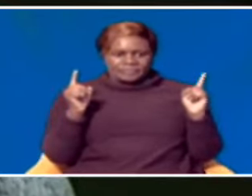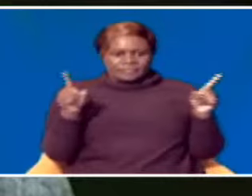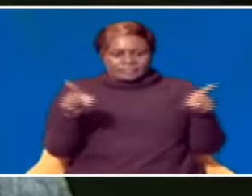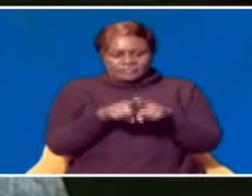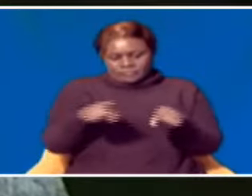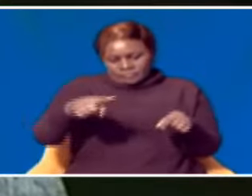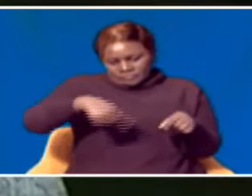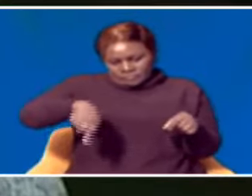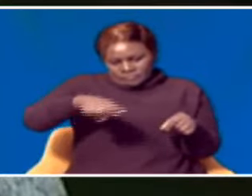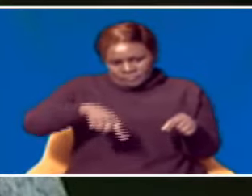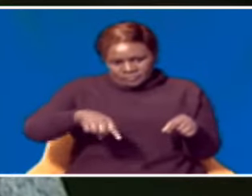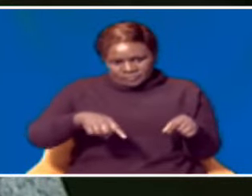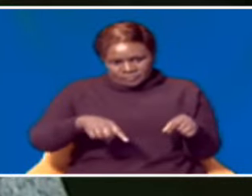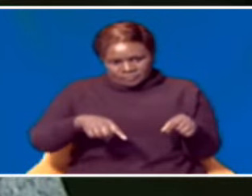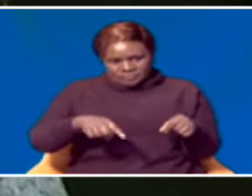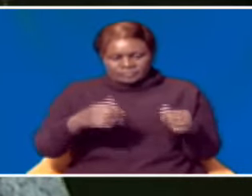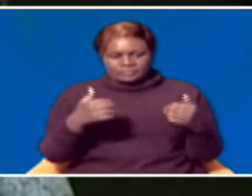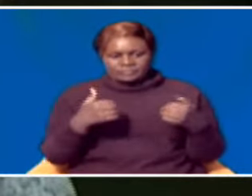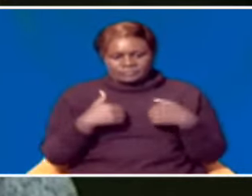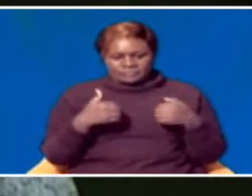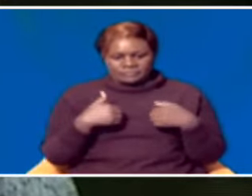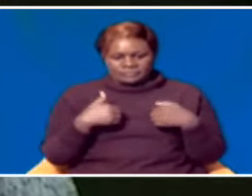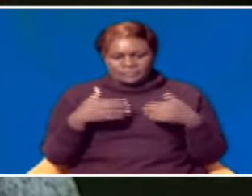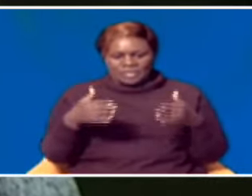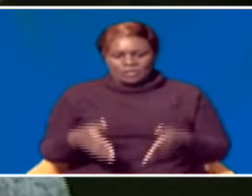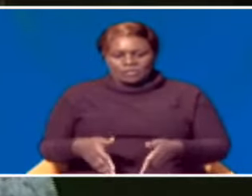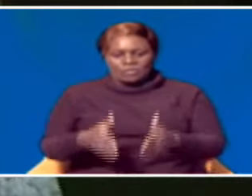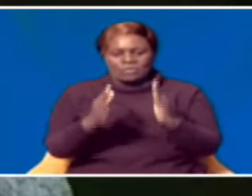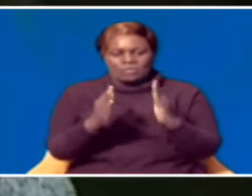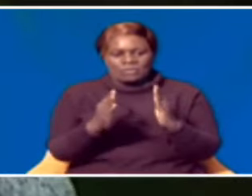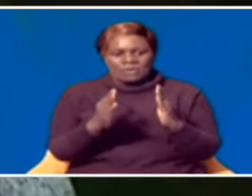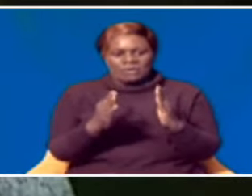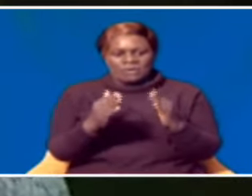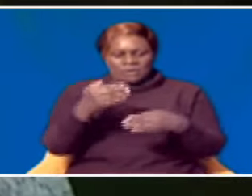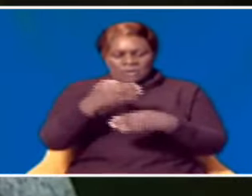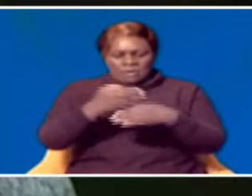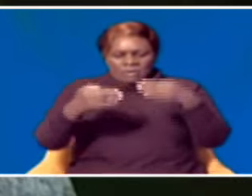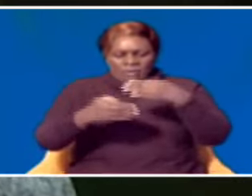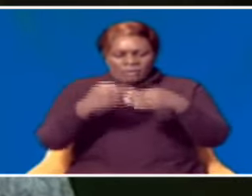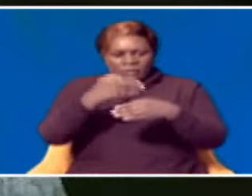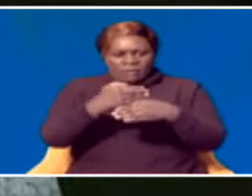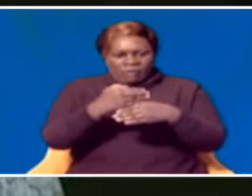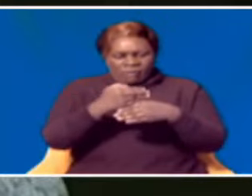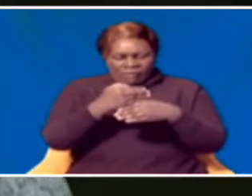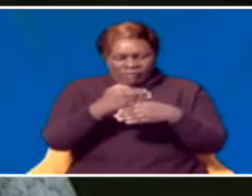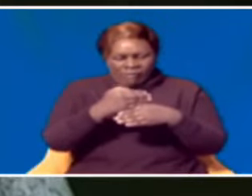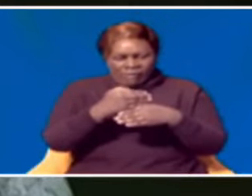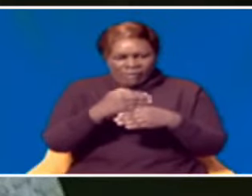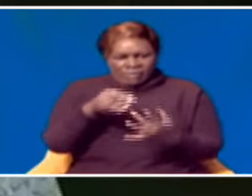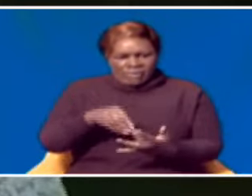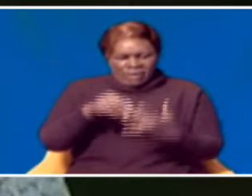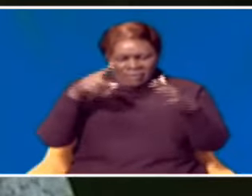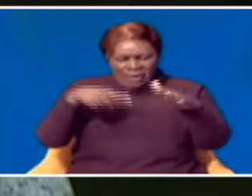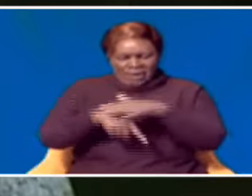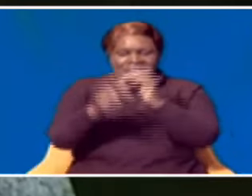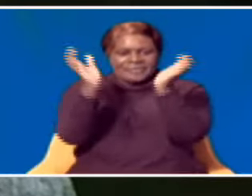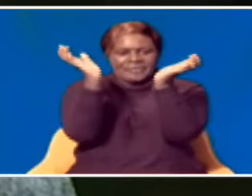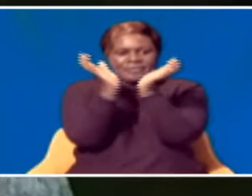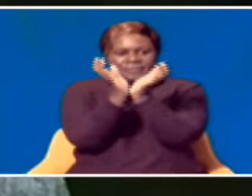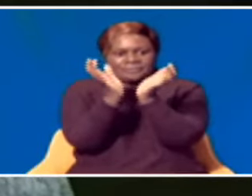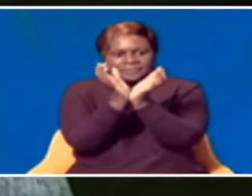pia tumekuwa na barabara zetu zimeundwa haswa sana, zile barabara za kuingia